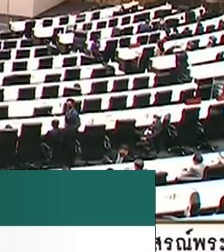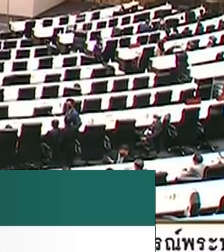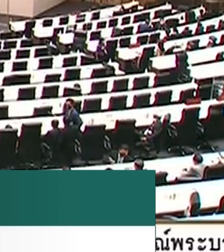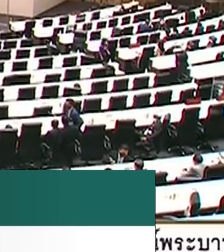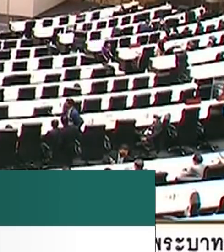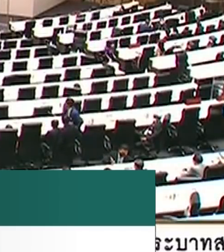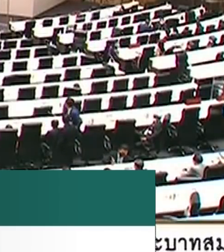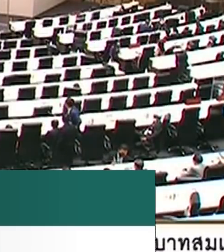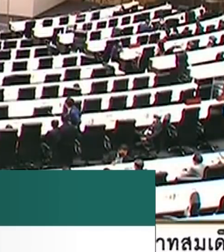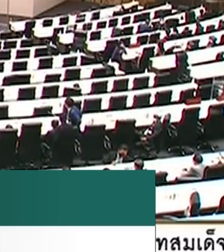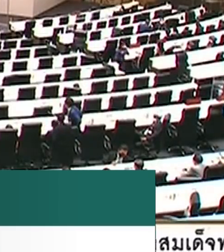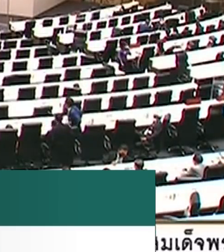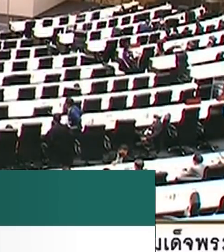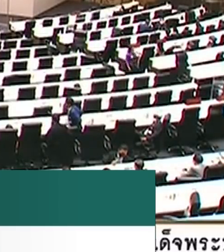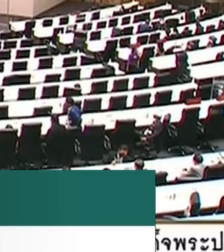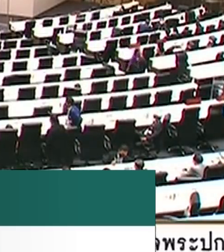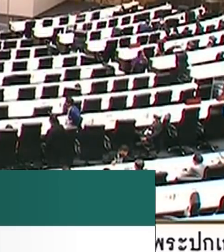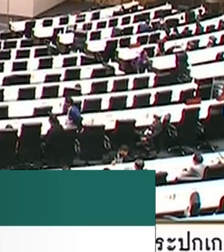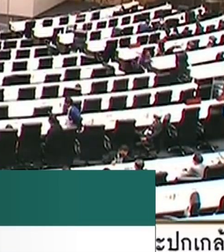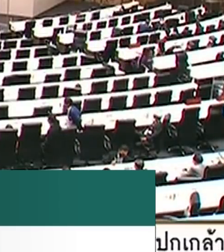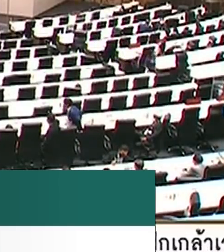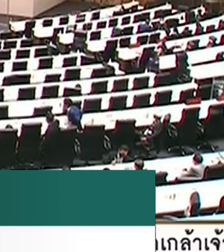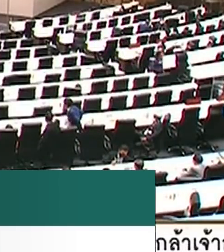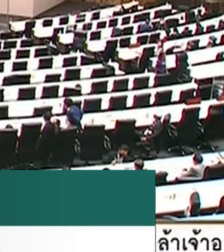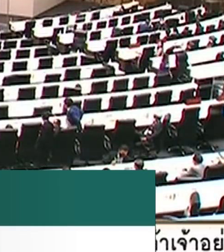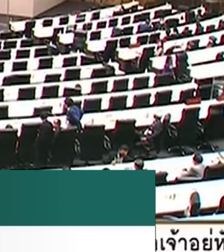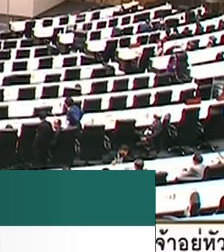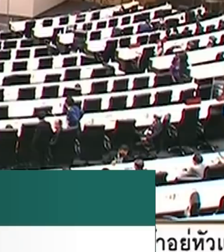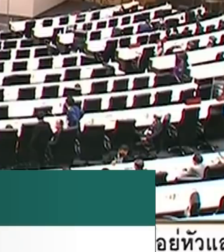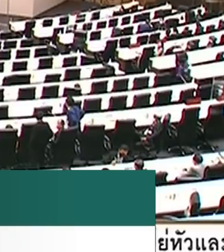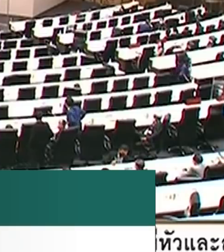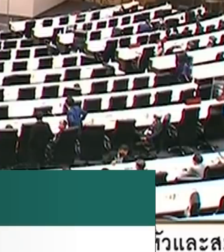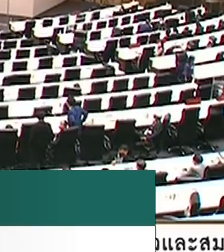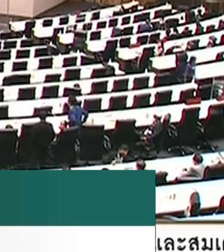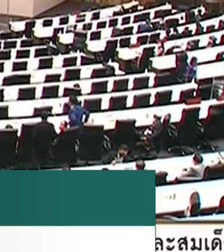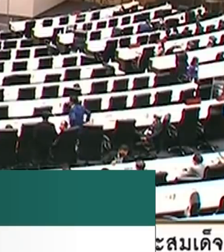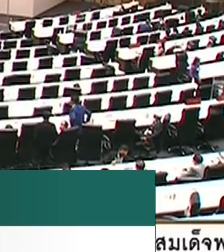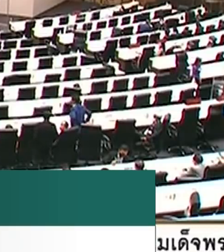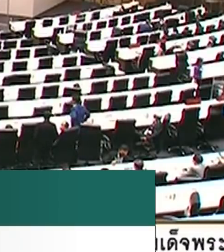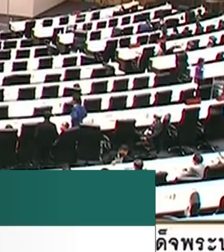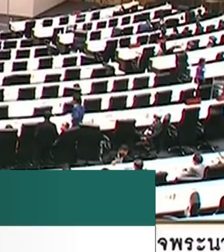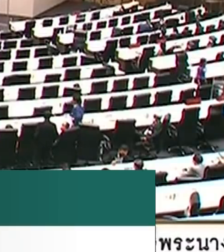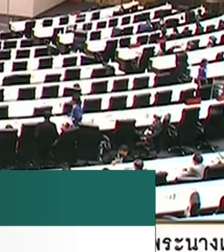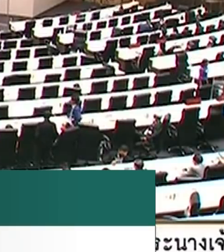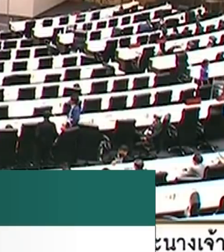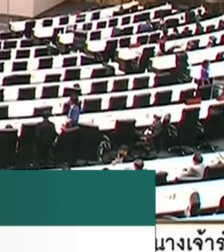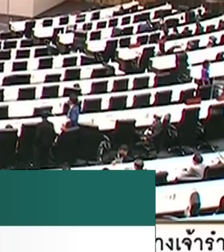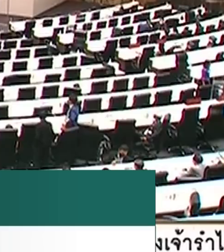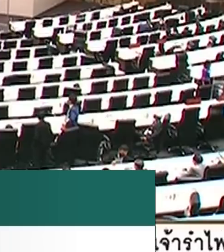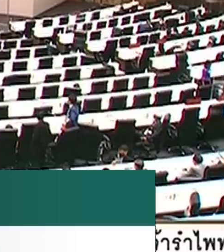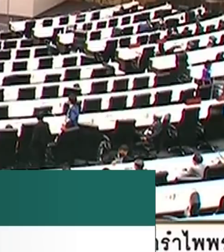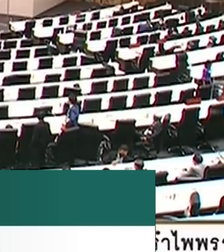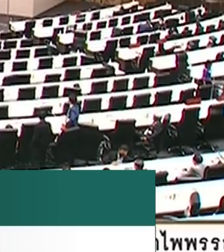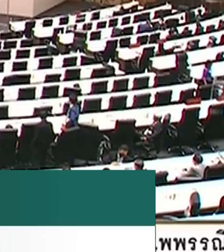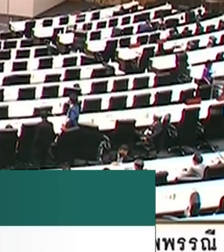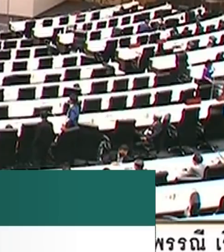ญัติครับซึ่งกรณีนั้นเนี่ยถือว่าเป็นเรื่องสำคัญแล้วก็เรียนได้เลยครับว่าพระราชบัญญัติเนี่ยจนบัดนี้เนี่ยไม่มีอะไรค้าง